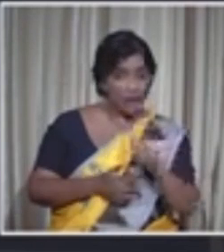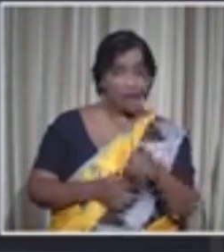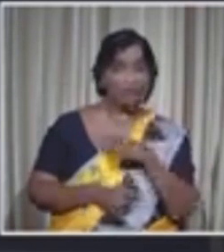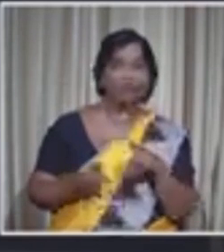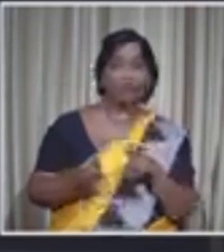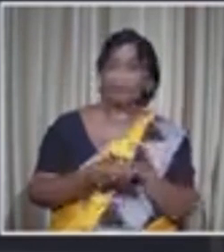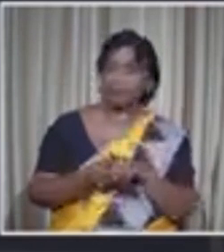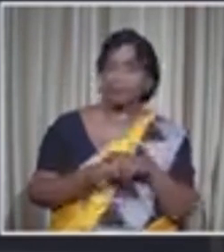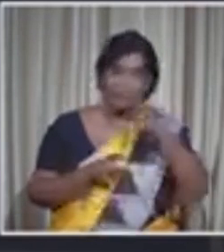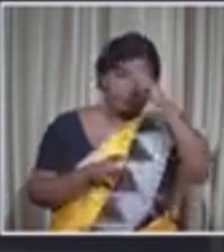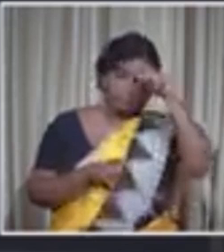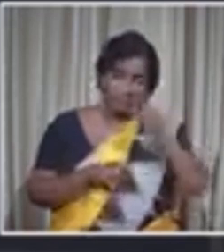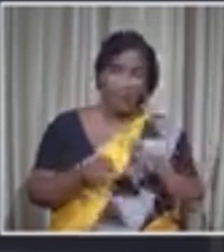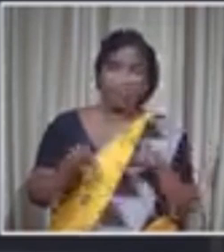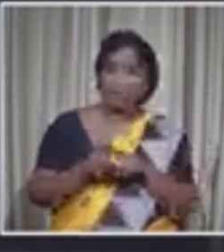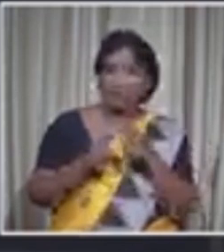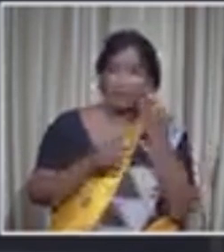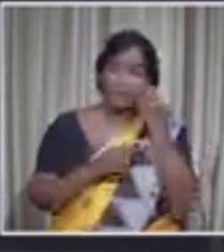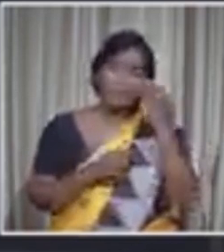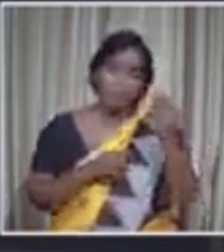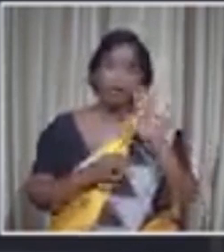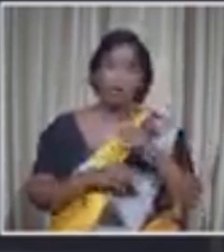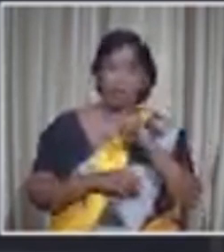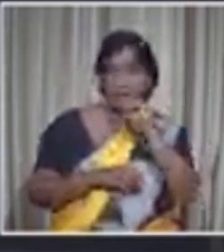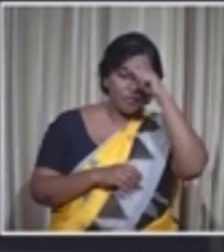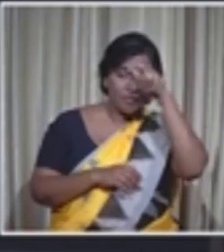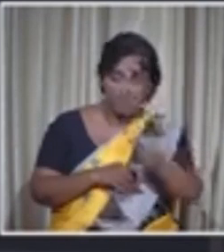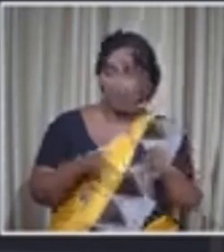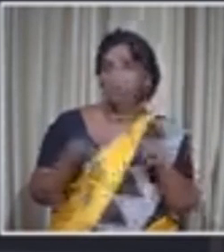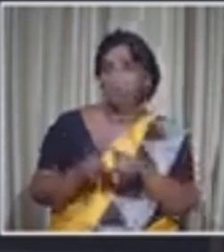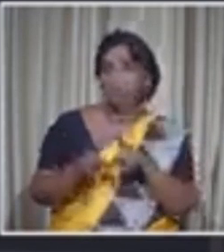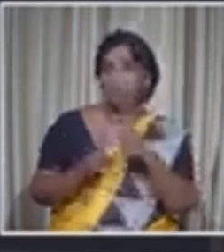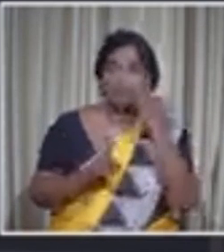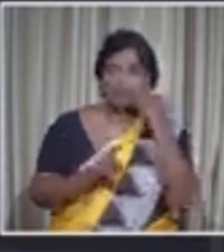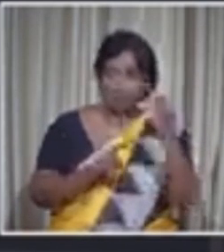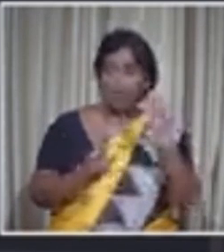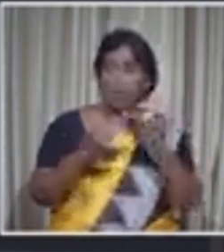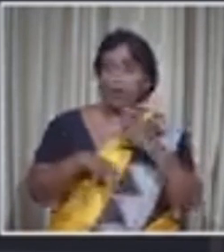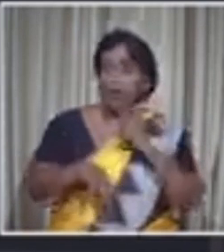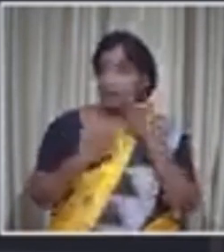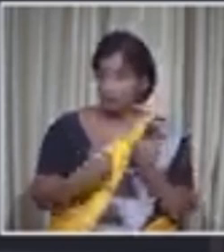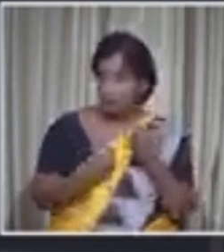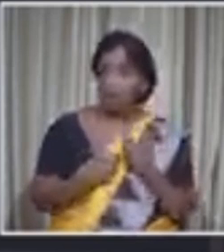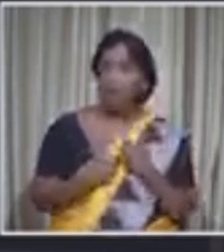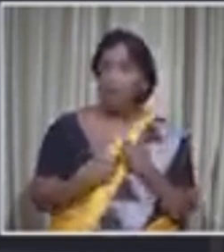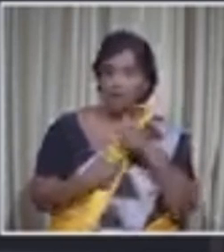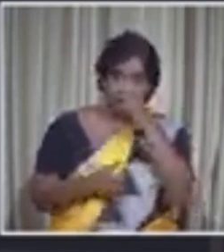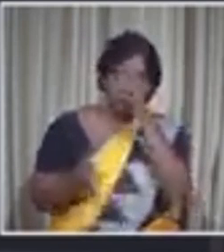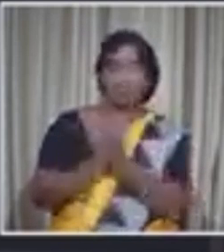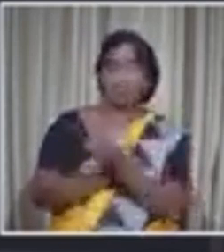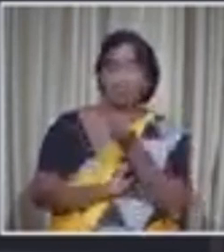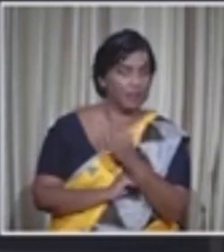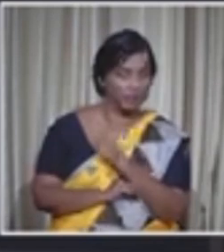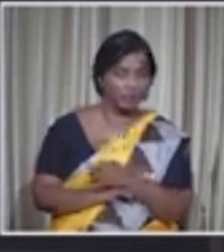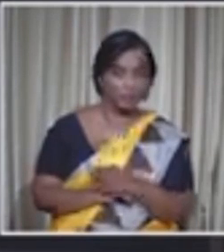உத்தமன் போலவே நடிக்கிறார் சமயம் பார்த்து பல வகையிலும் கொள்ளை அடிக்கிறார் சமயம் பார்த்து பல வகையிலும் கொள்ளை அடிக்கிறார் பாவர மக்களை